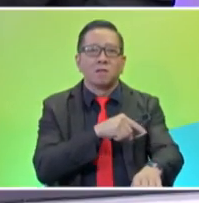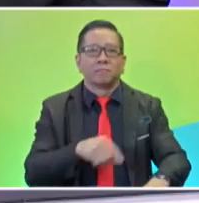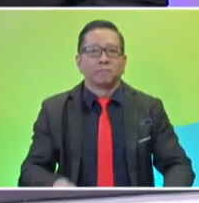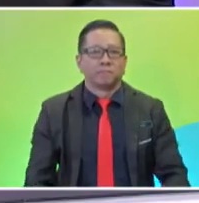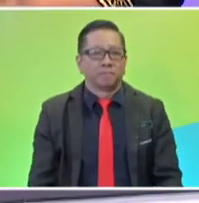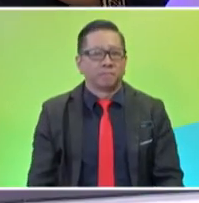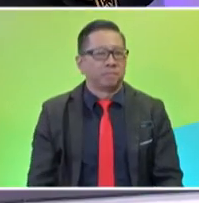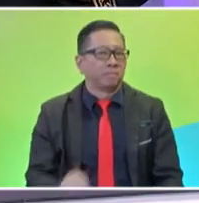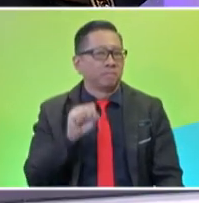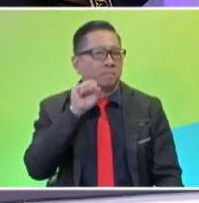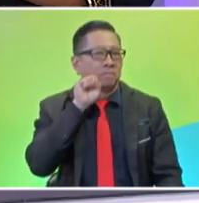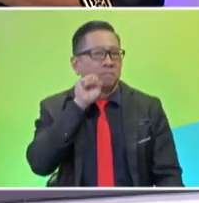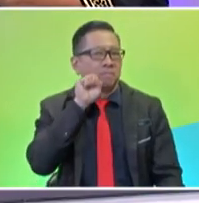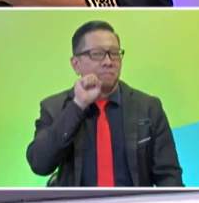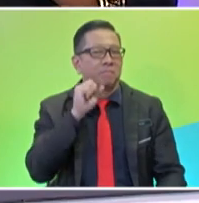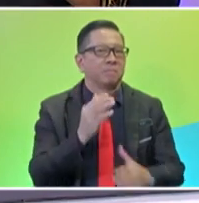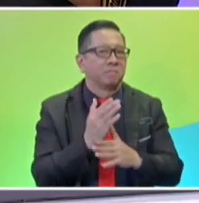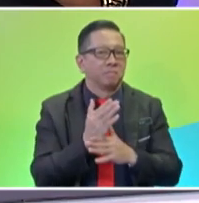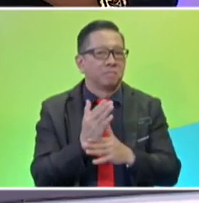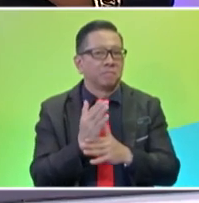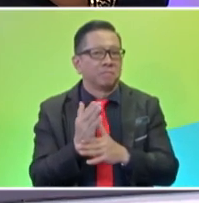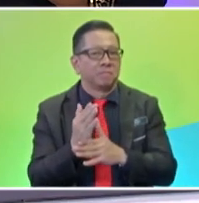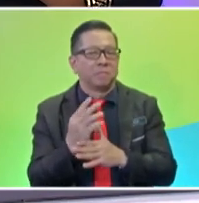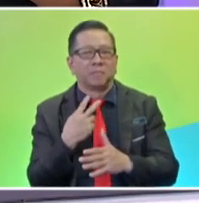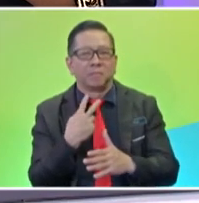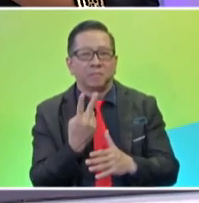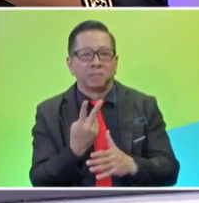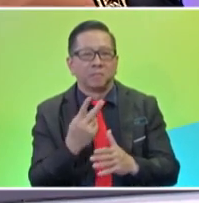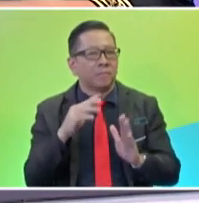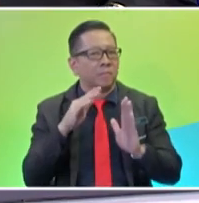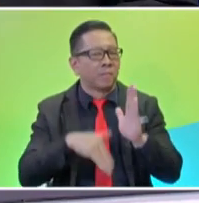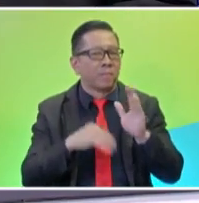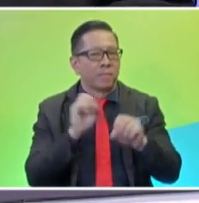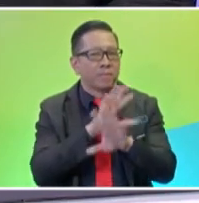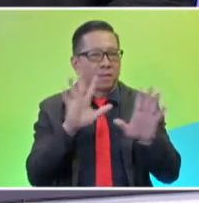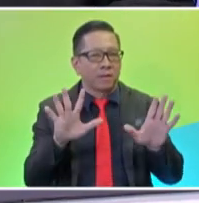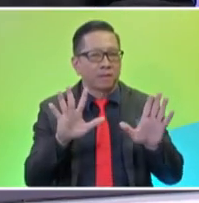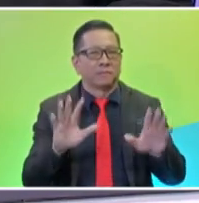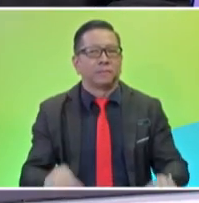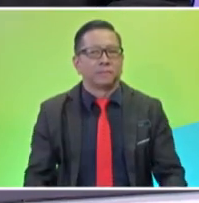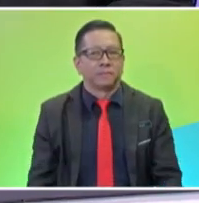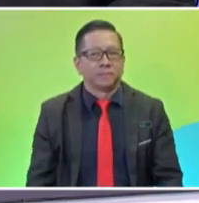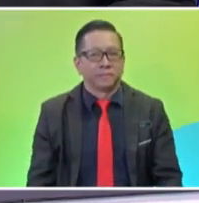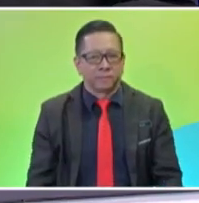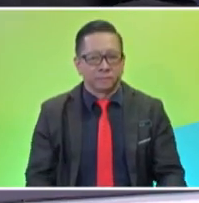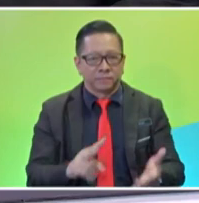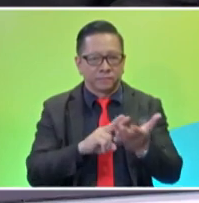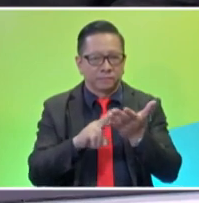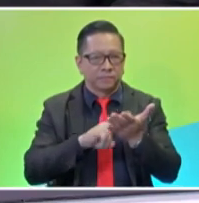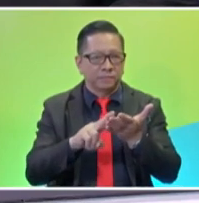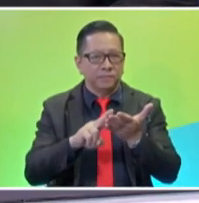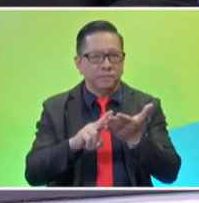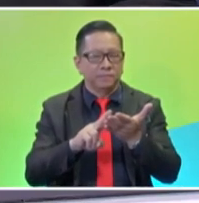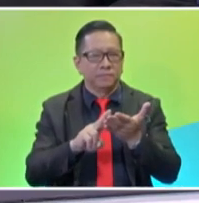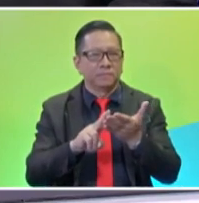Syarifah ada sebutan yang kurang jelas baik kita baca untuk kali